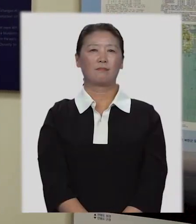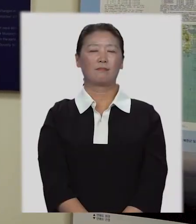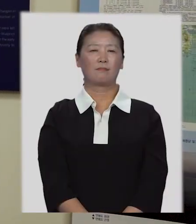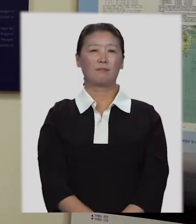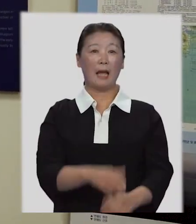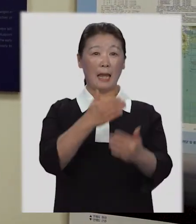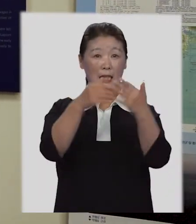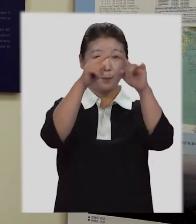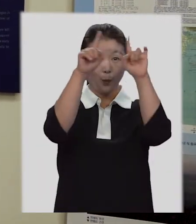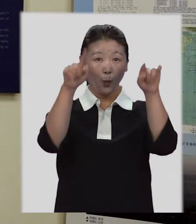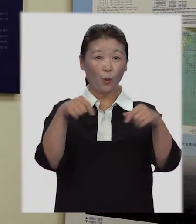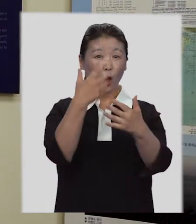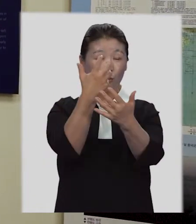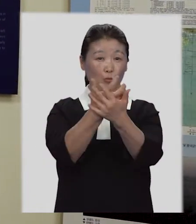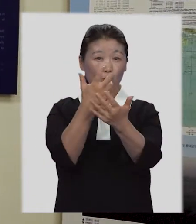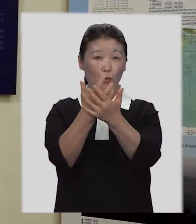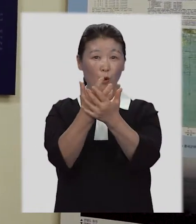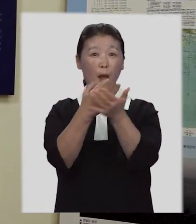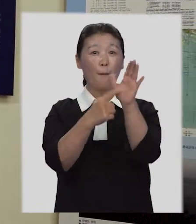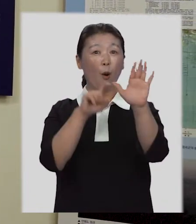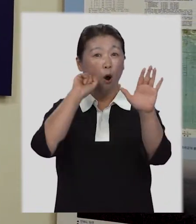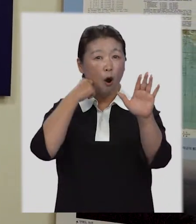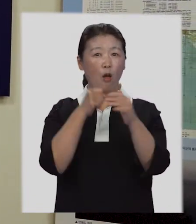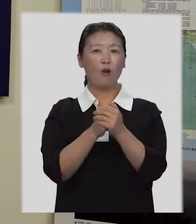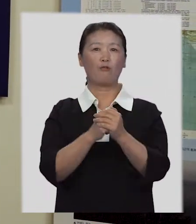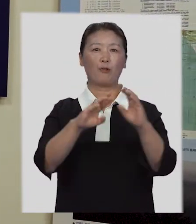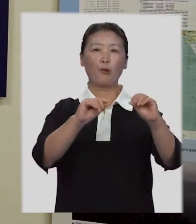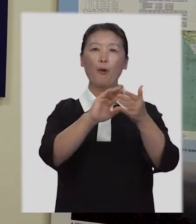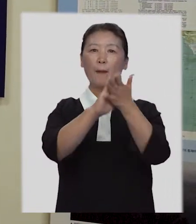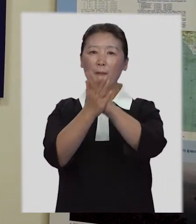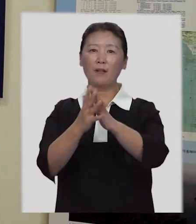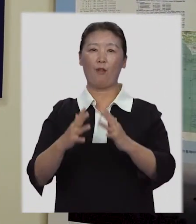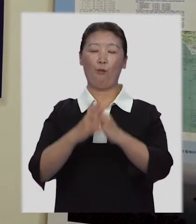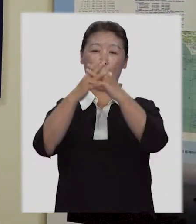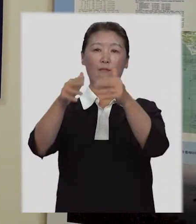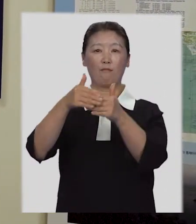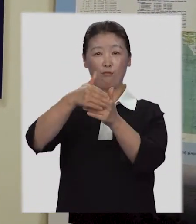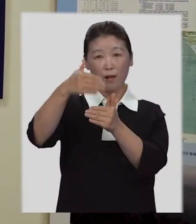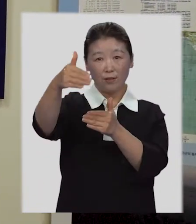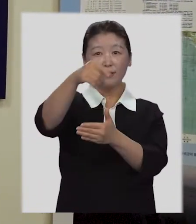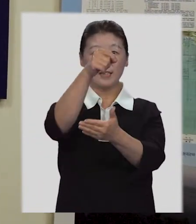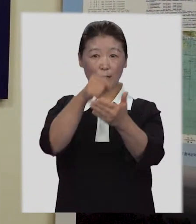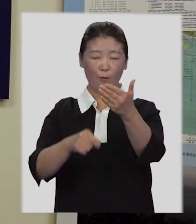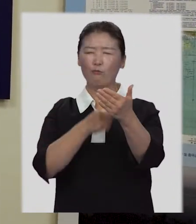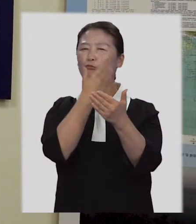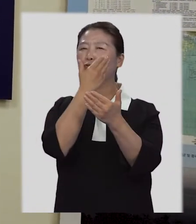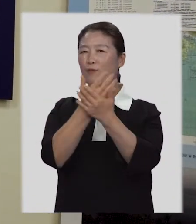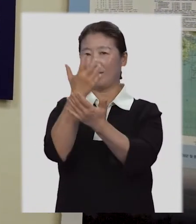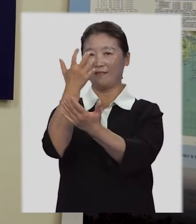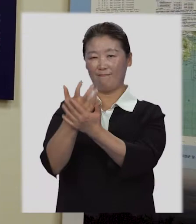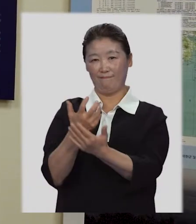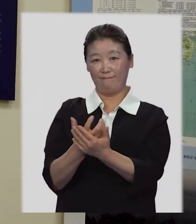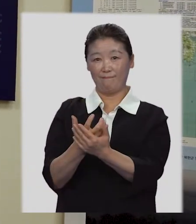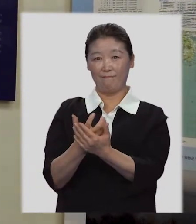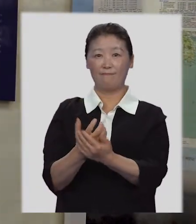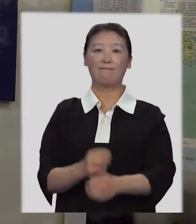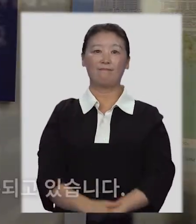도면은 문서에는 다 담을 수 없는 국토 변화, 토목 건축 과정을 기록하는 중요한 기록물입니다.